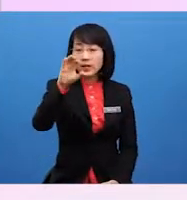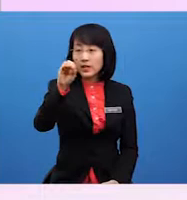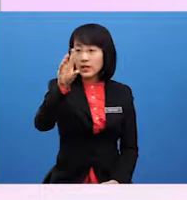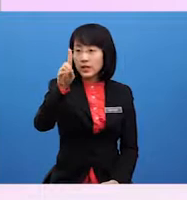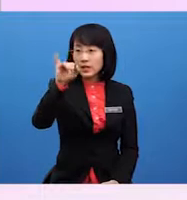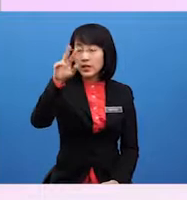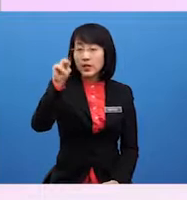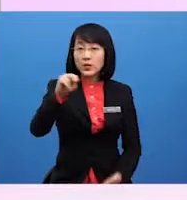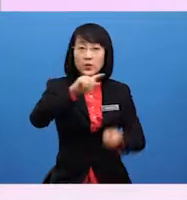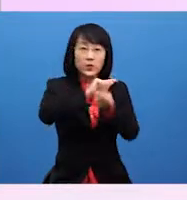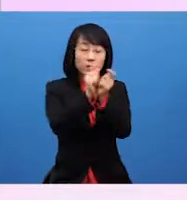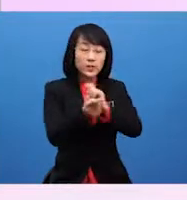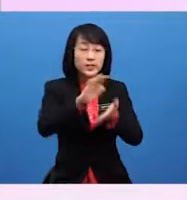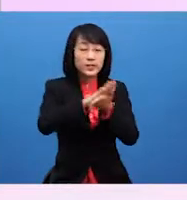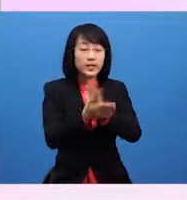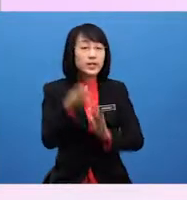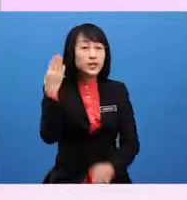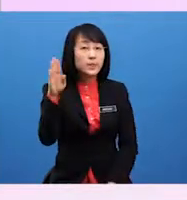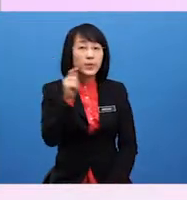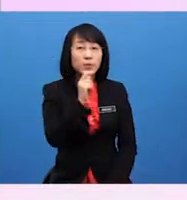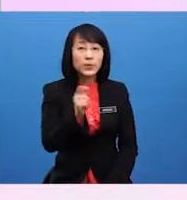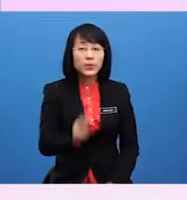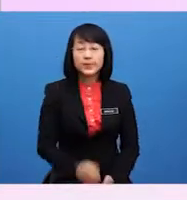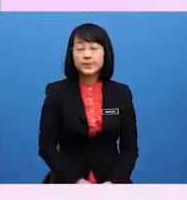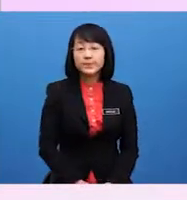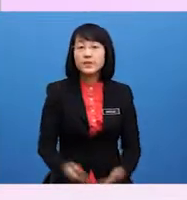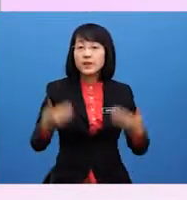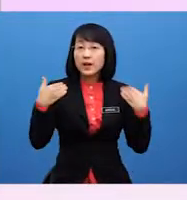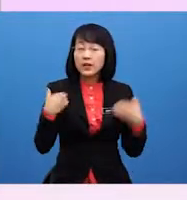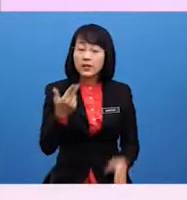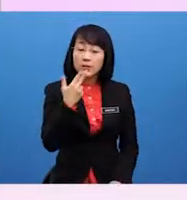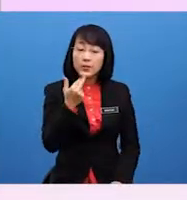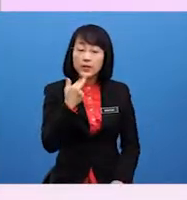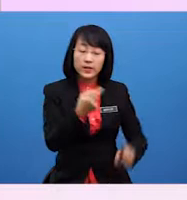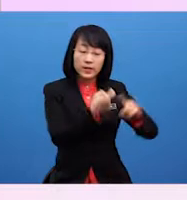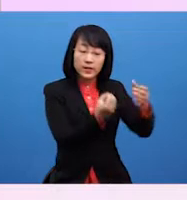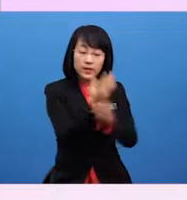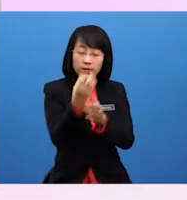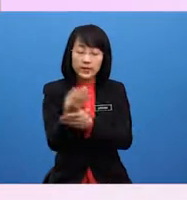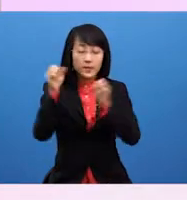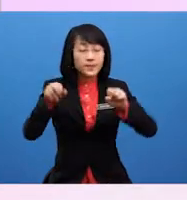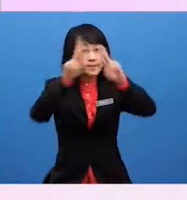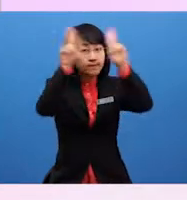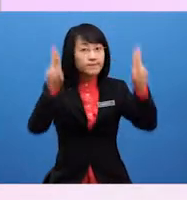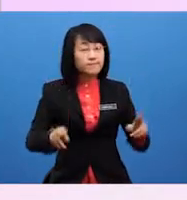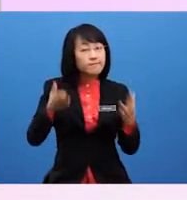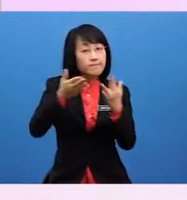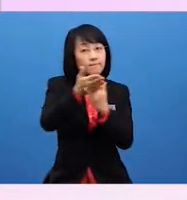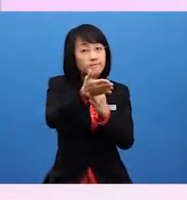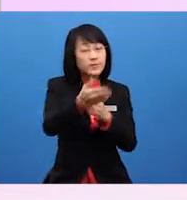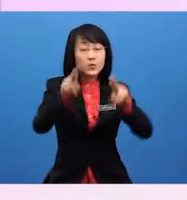bertukar menjadi biru tua. Kehadiran glukosa dapat diuji melalui